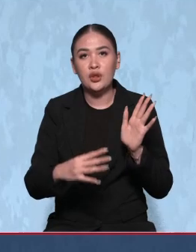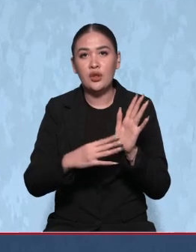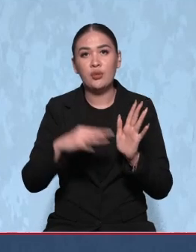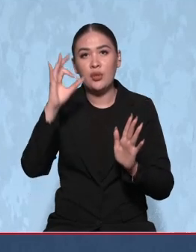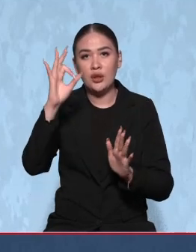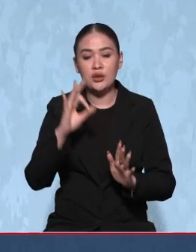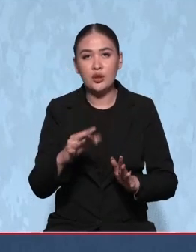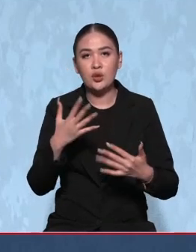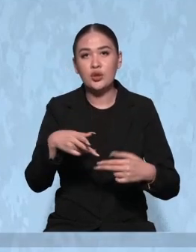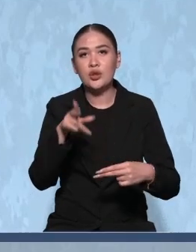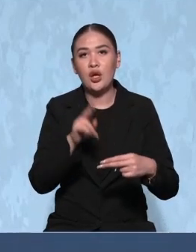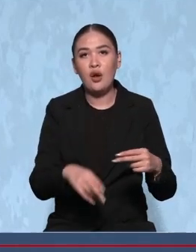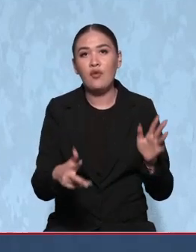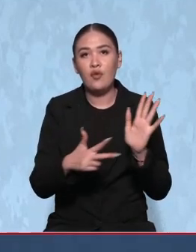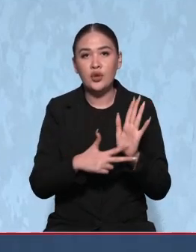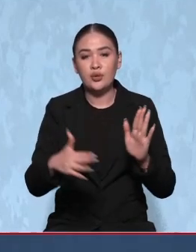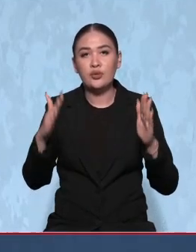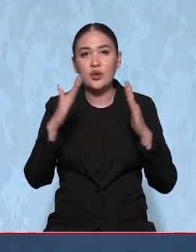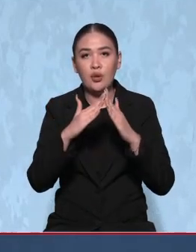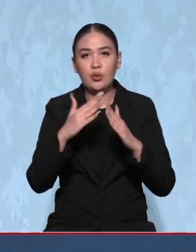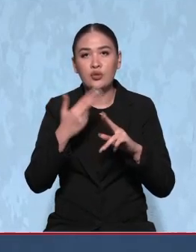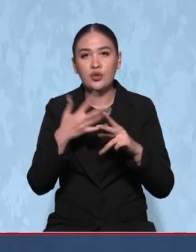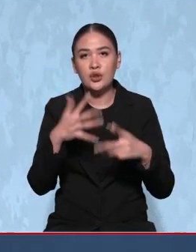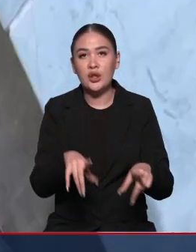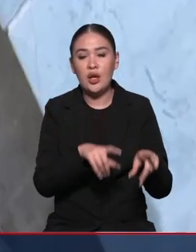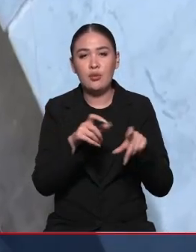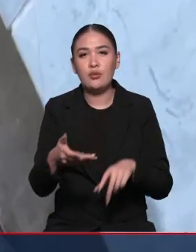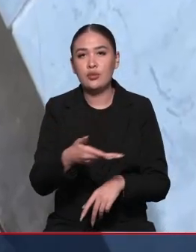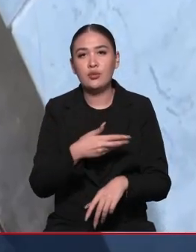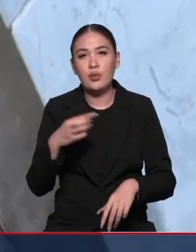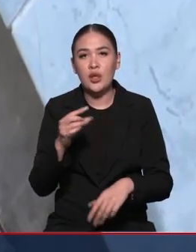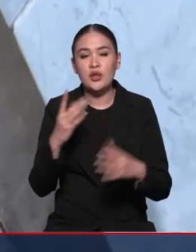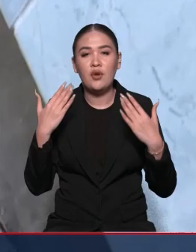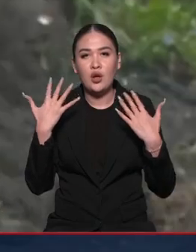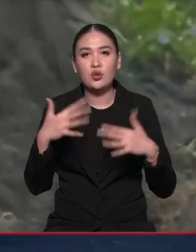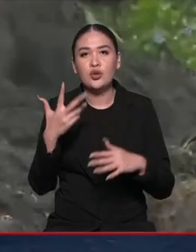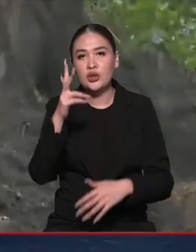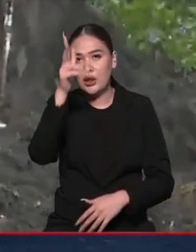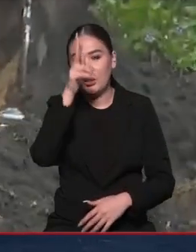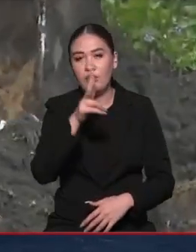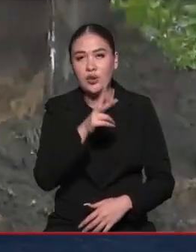99% закончили, а в 8 домов люди уже заехали. Мы тут без выходных уже 3 месяца.